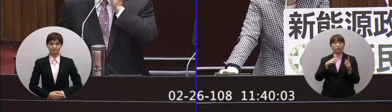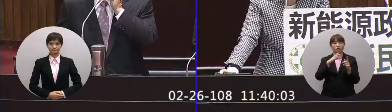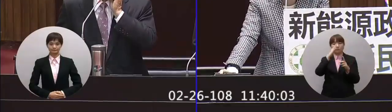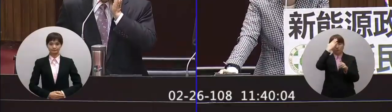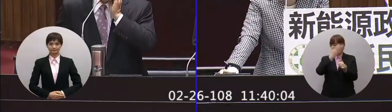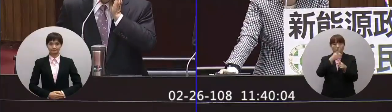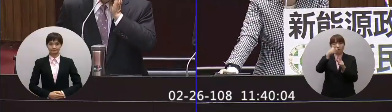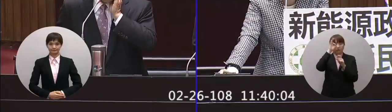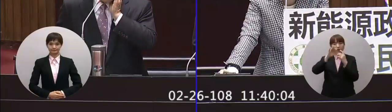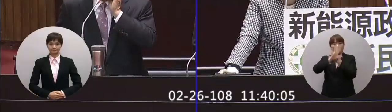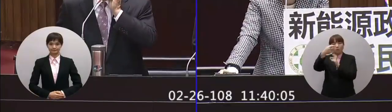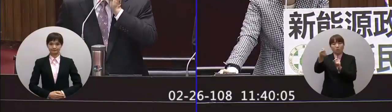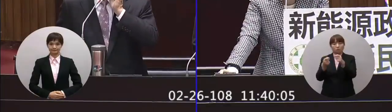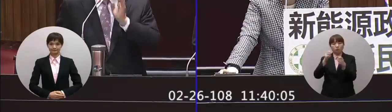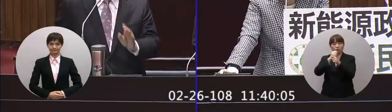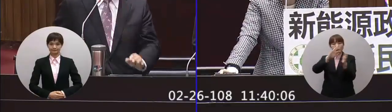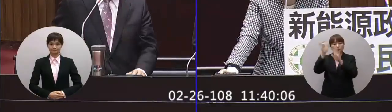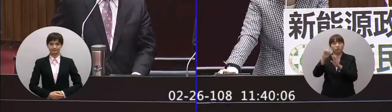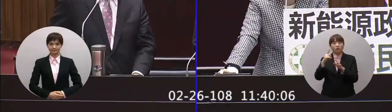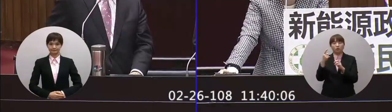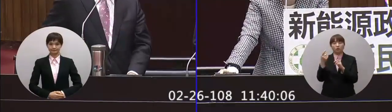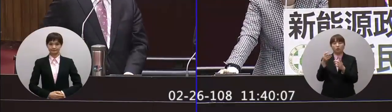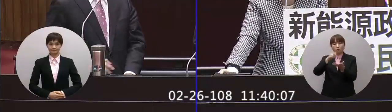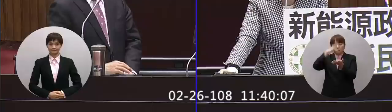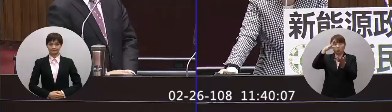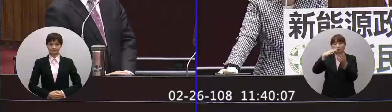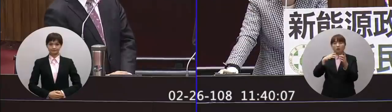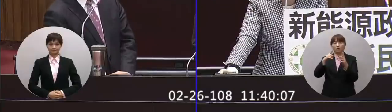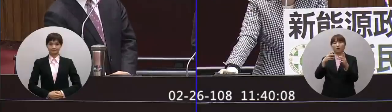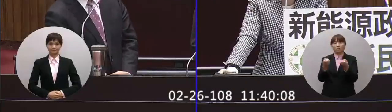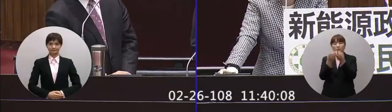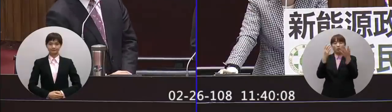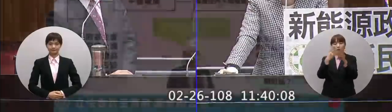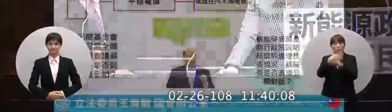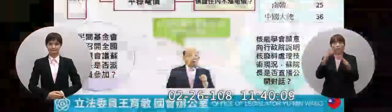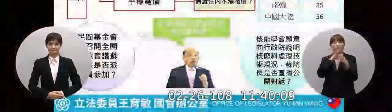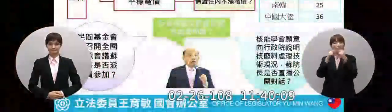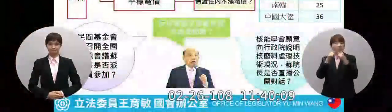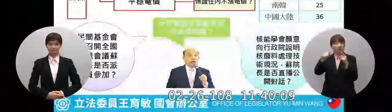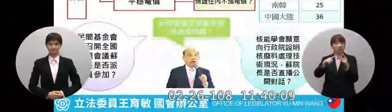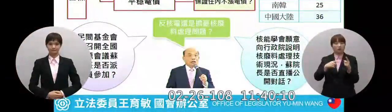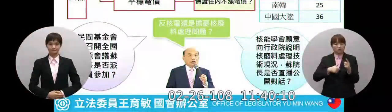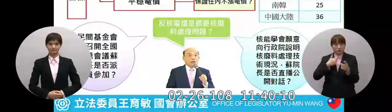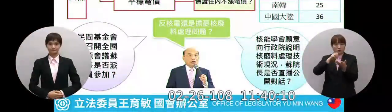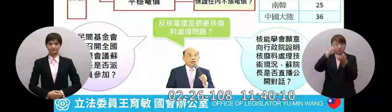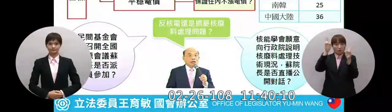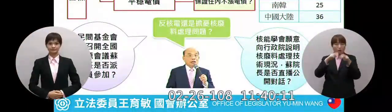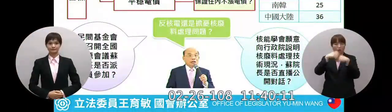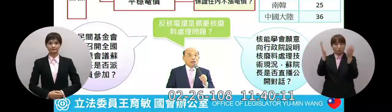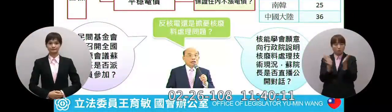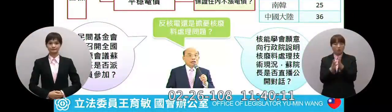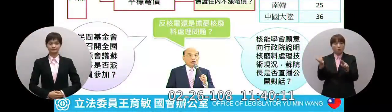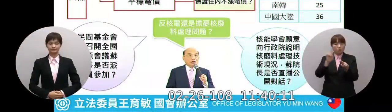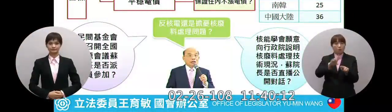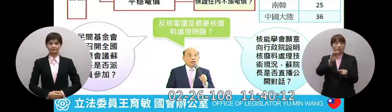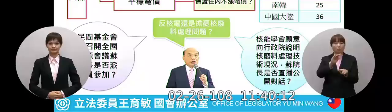看邻近国家的做法。请问发生最大核灾的日本有没有完全把核能的选项删除？